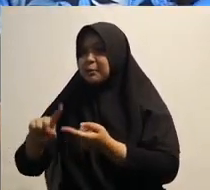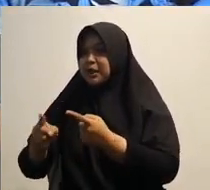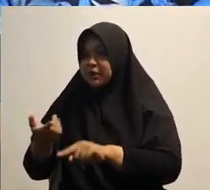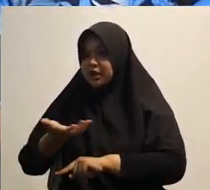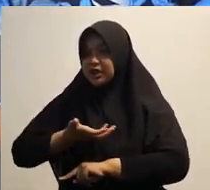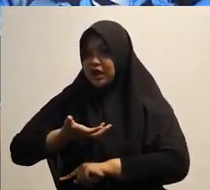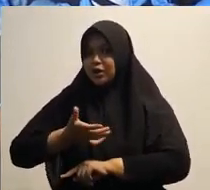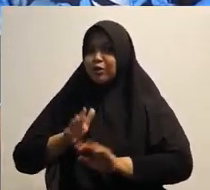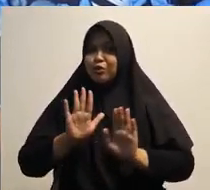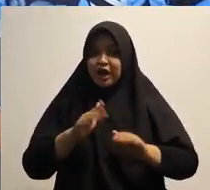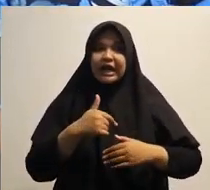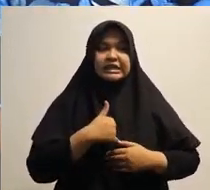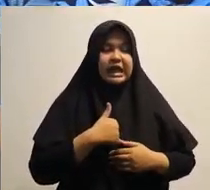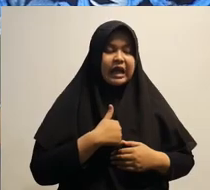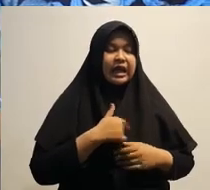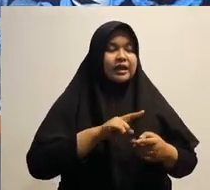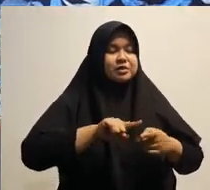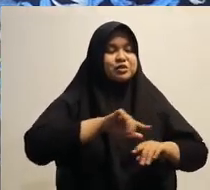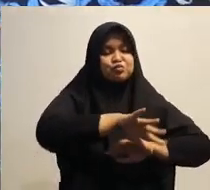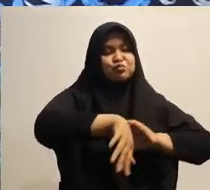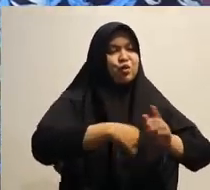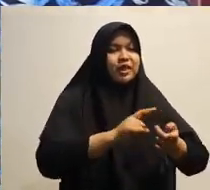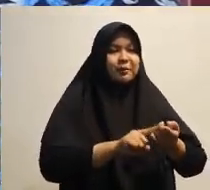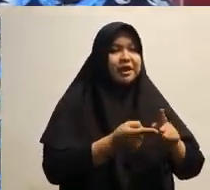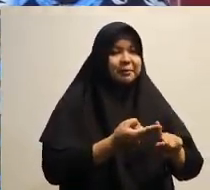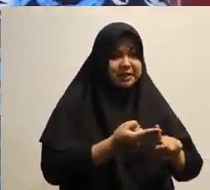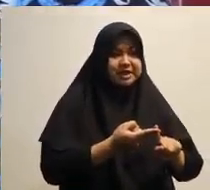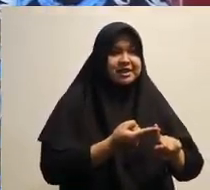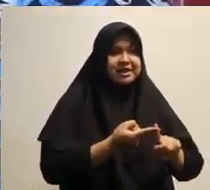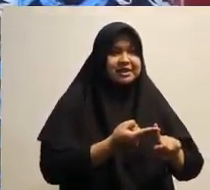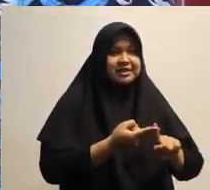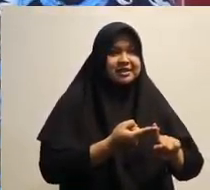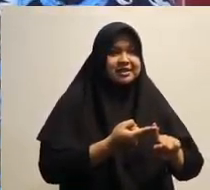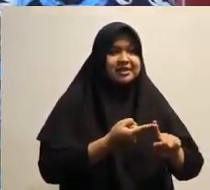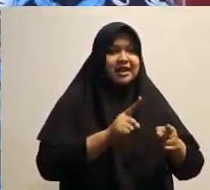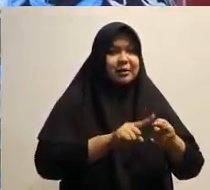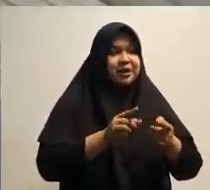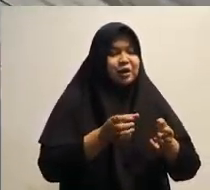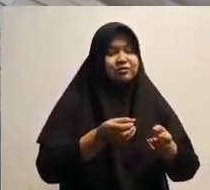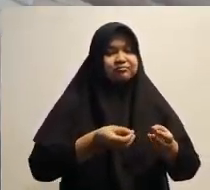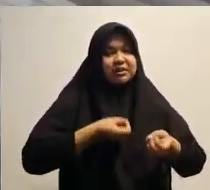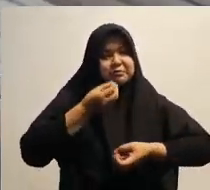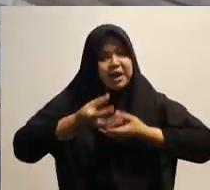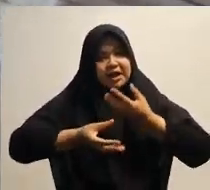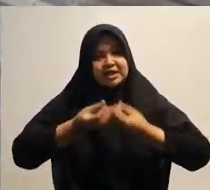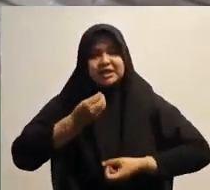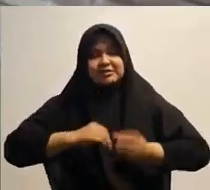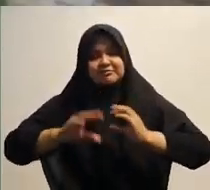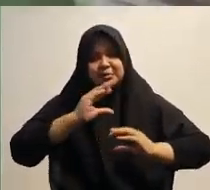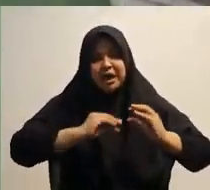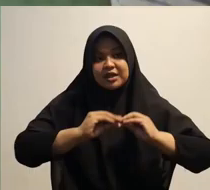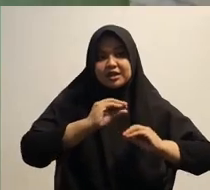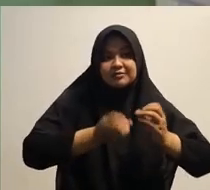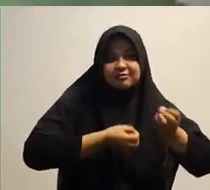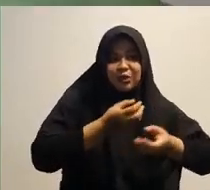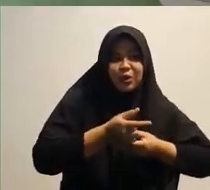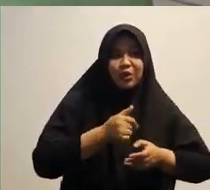memfasilitasi apa yang Mbak Dian inginkan? Iya, bukan hanya saya, oh, tapi teman-teman, semua teman-teman. Iya, ya, tempat kami